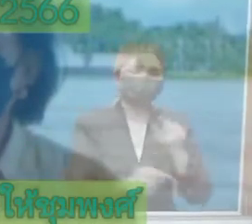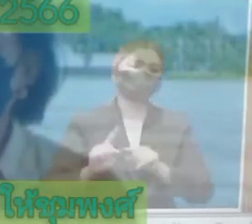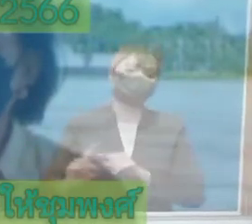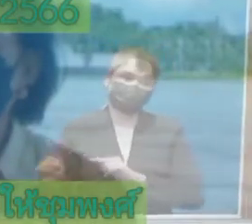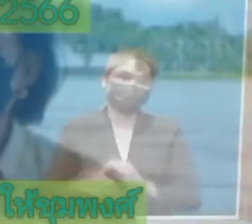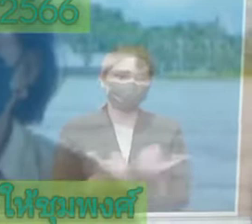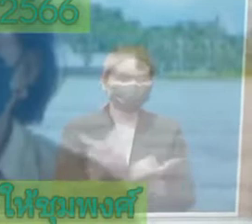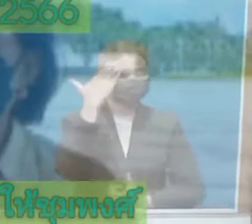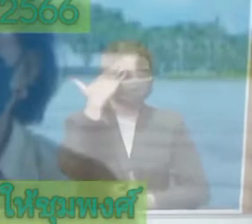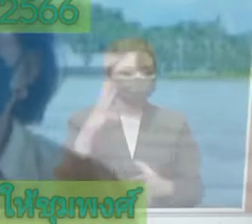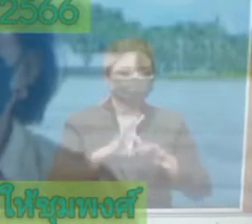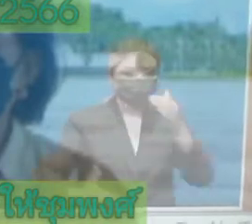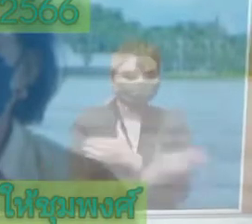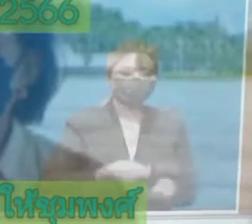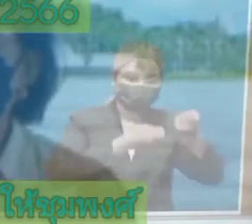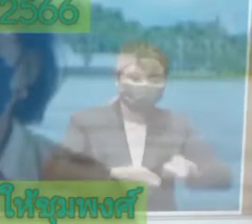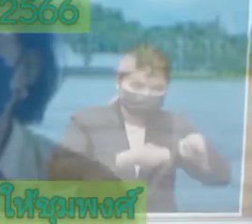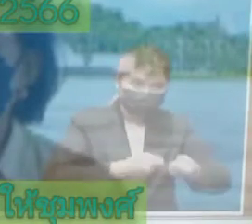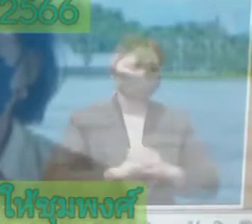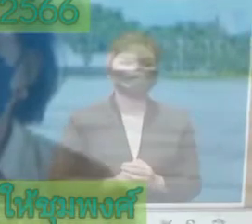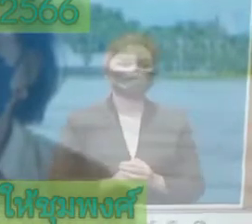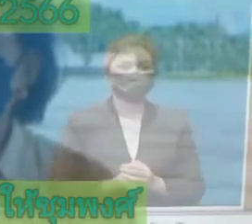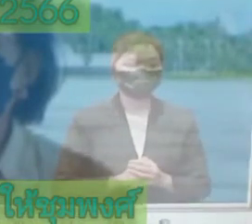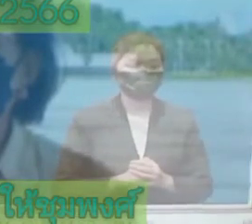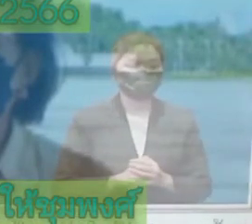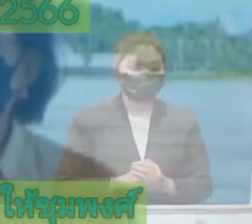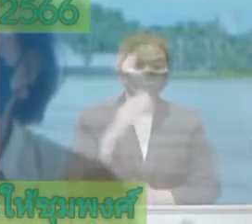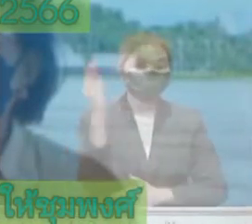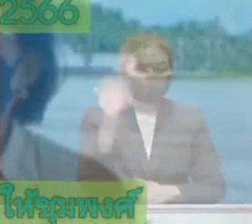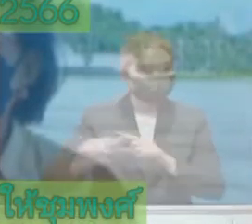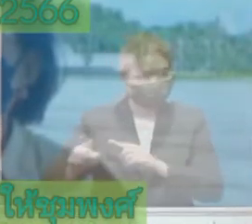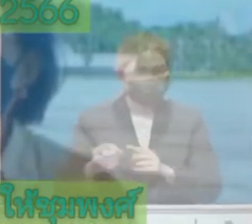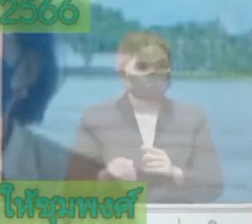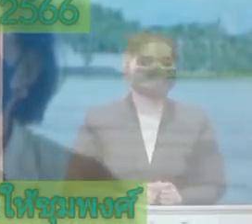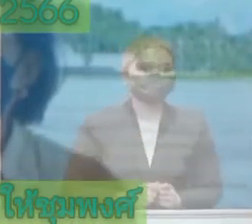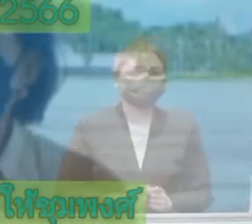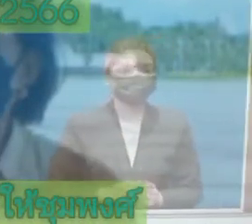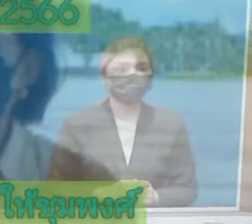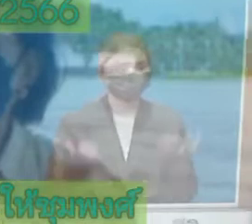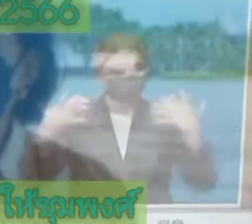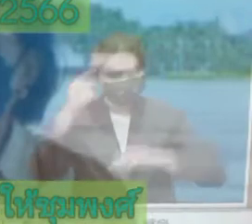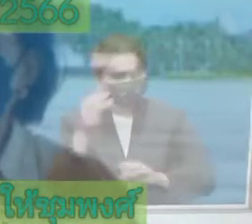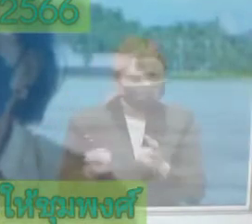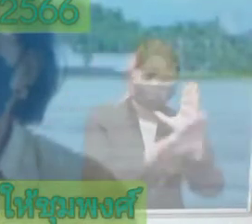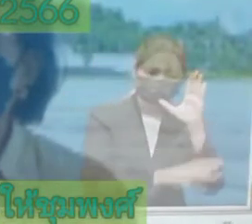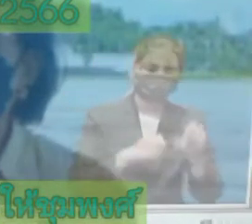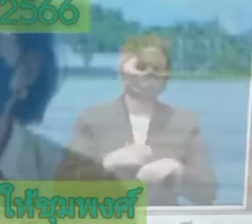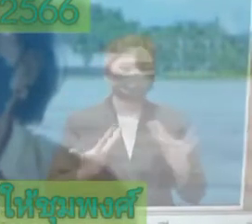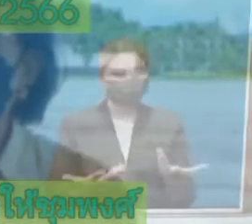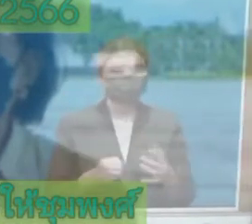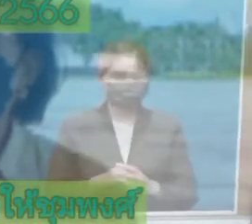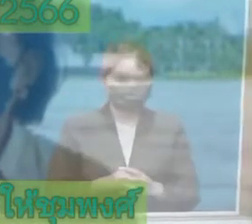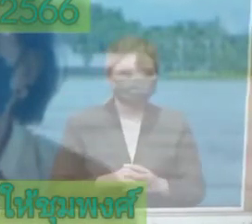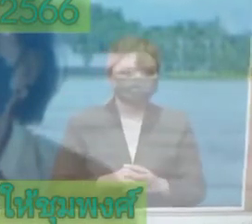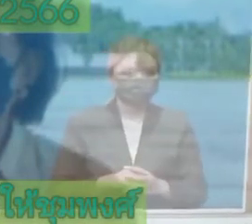ผมทราบดีว่าวันนี้โอกาสของเราคือเรื่องของเกษตรกรรมคันยวานก็ขาดแคลนเรื่องของพลังงานหรือปุ๋ยหรืออื่นรัฐบาลก็ต้องหาวิธีการที่จะทำให้ได้แต่